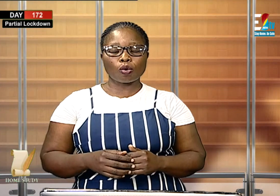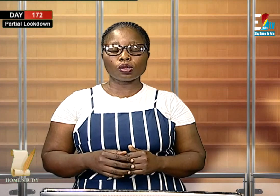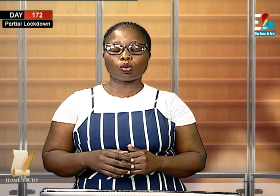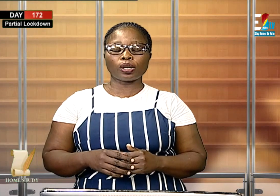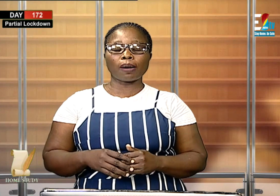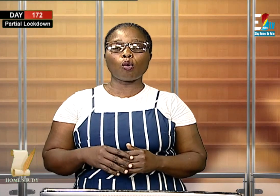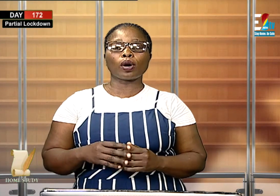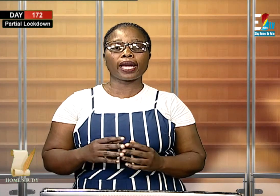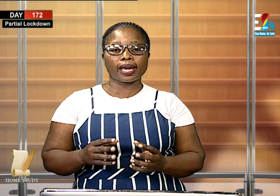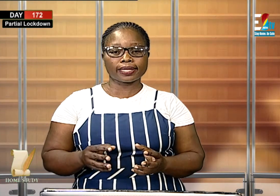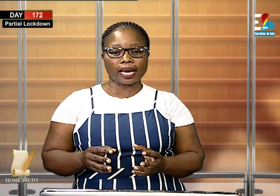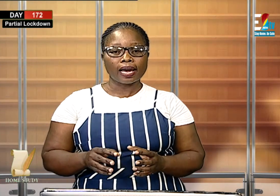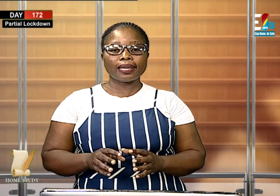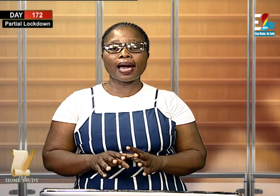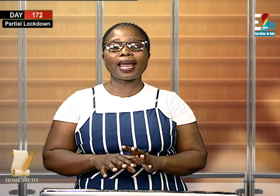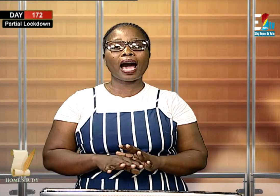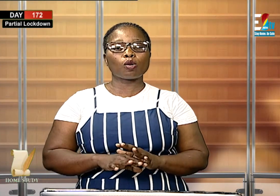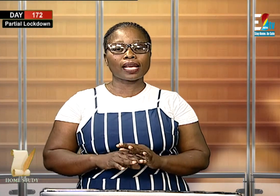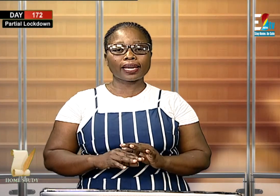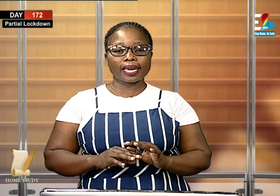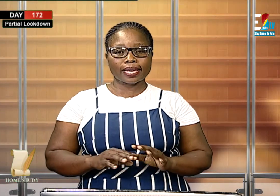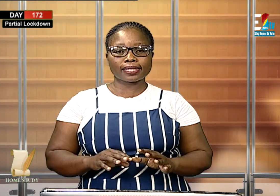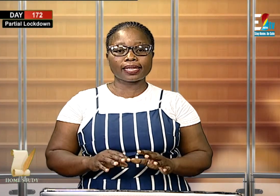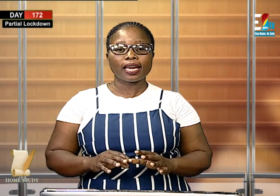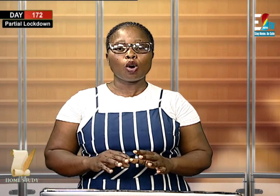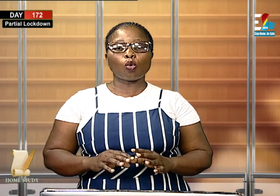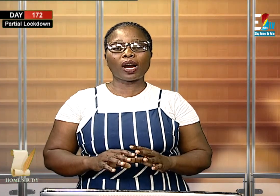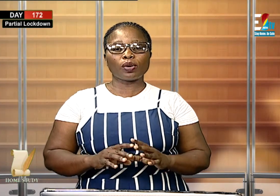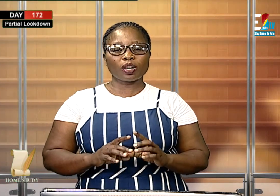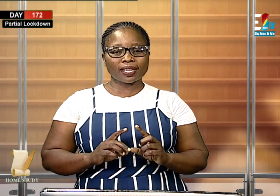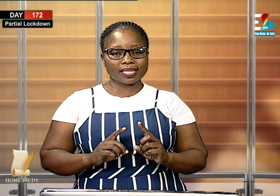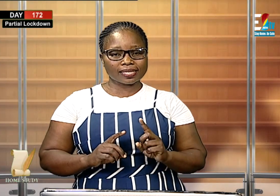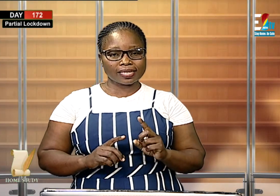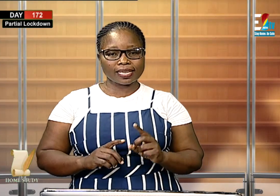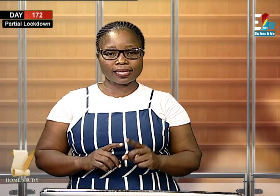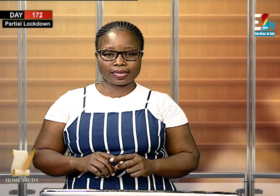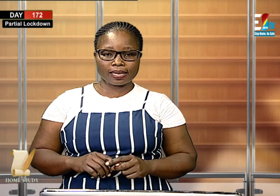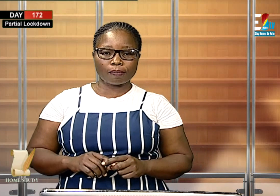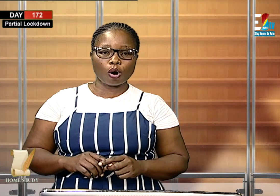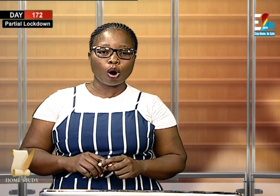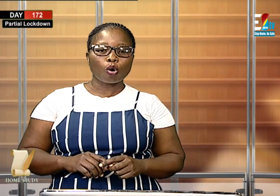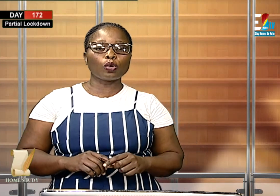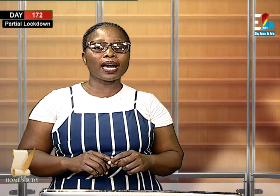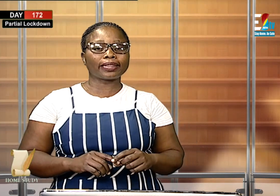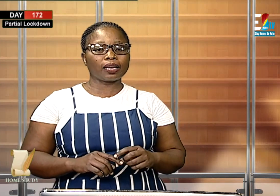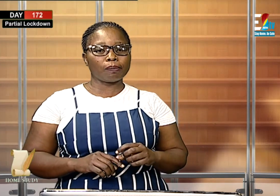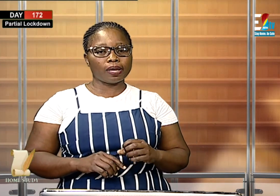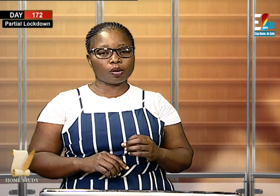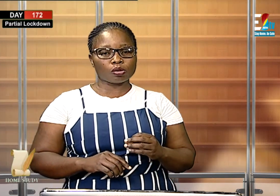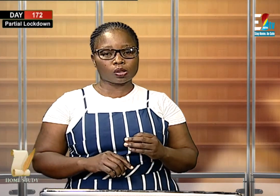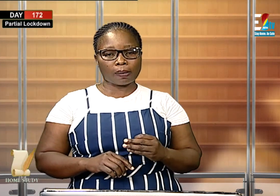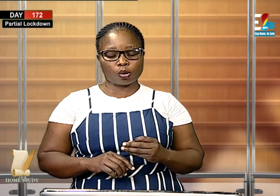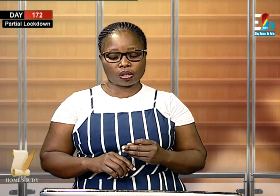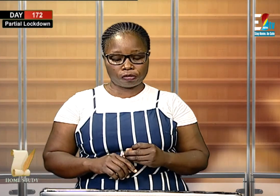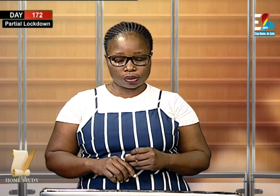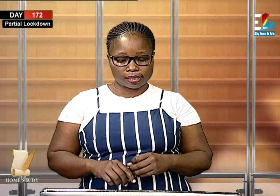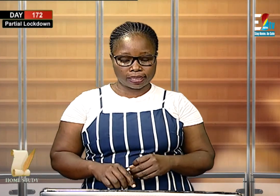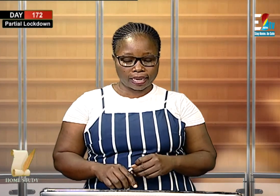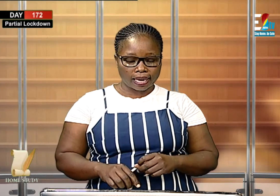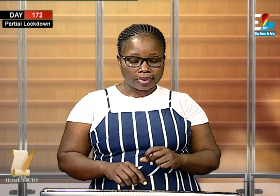A kwekuthi khona bowukhetha lana awusakhethi utawunikwa nje sinye simo kunati lekumele ukuthi